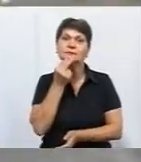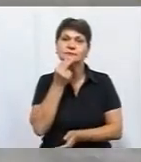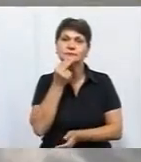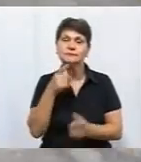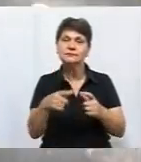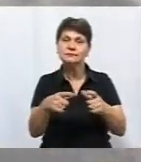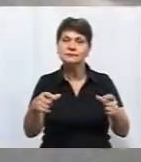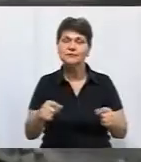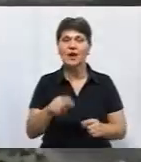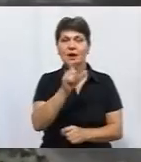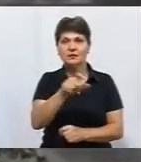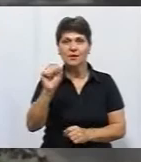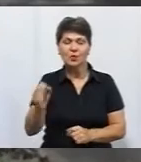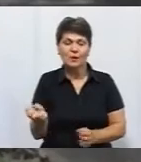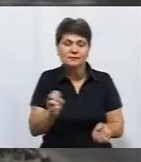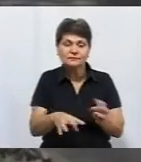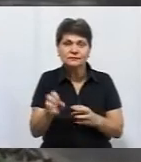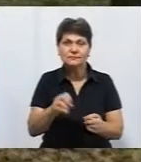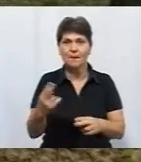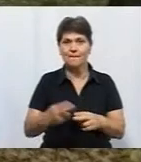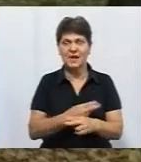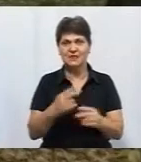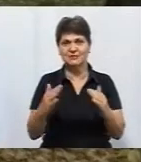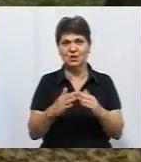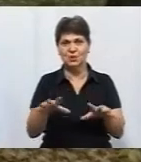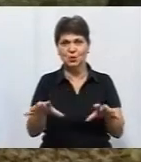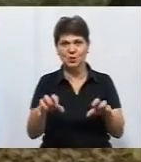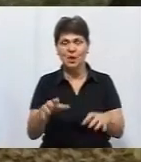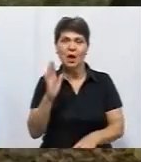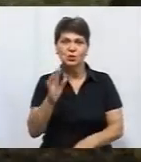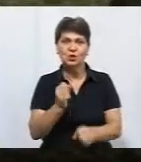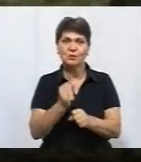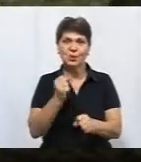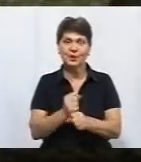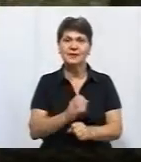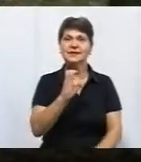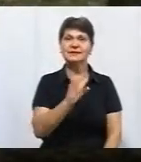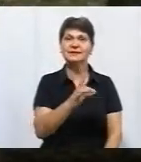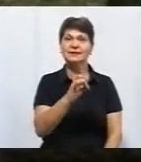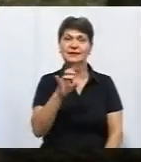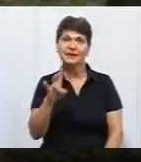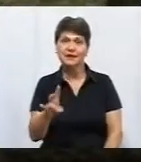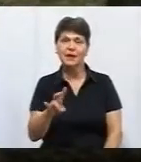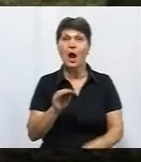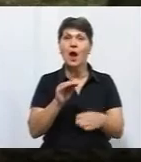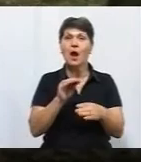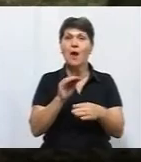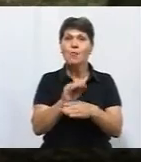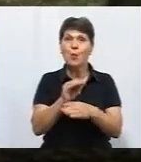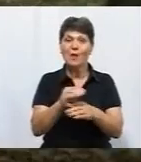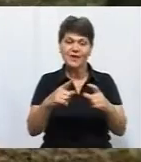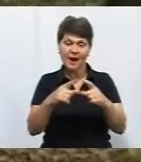містяни зможуть насипати корм для безпритульних тварин. Будемо робити скрін кожних поповнень на карту.